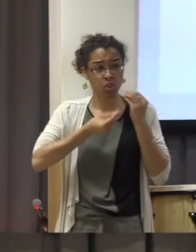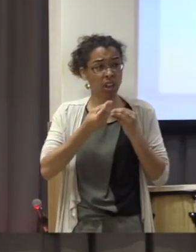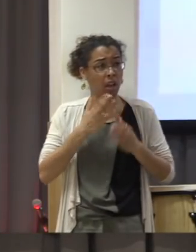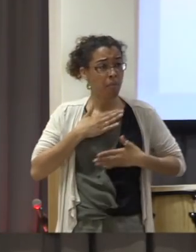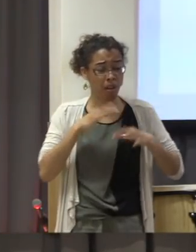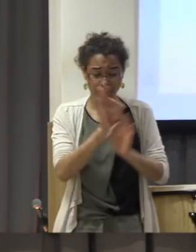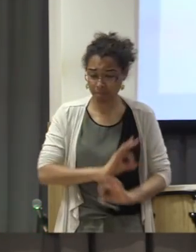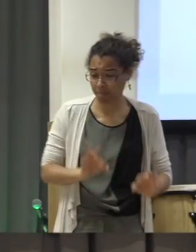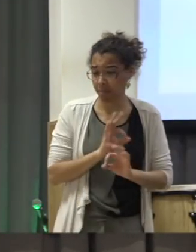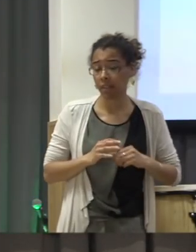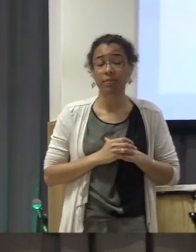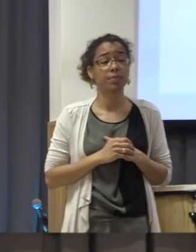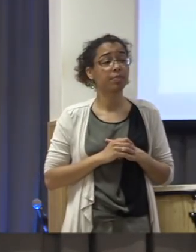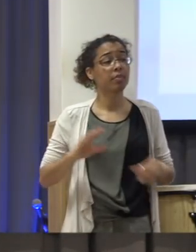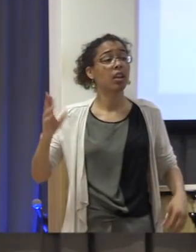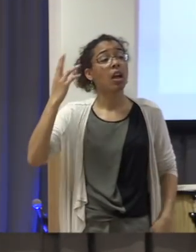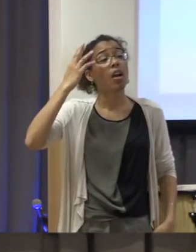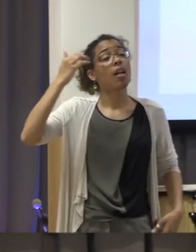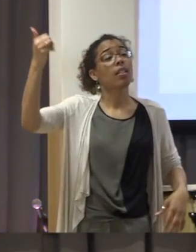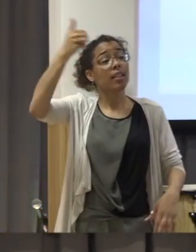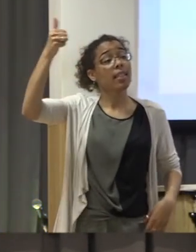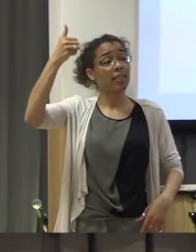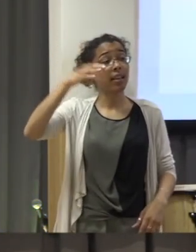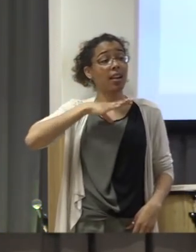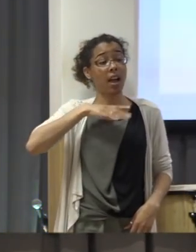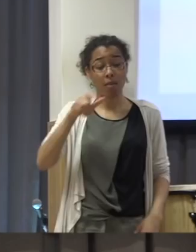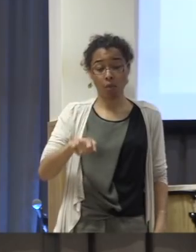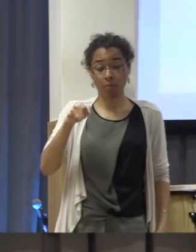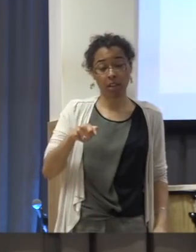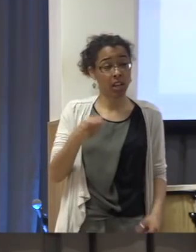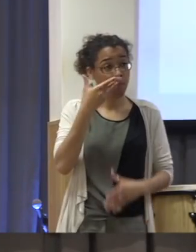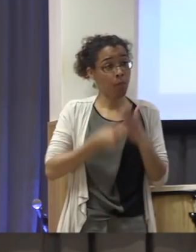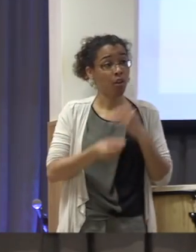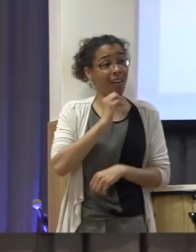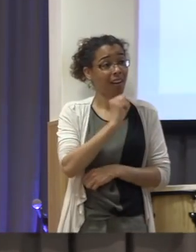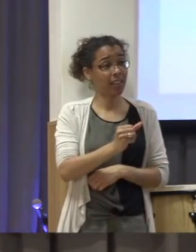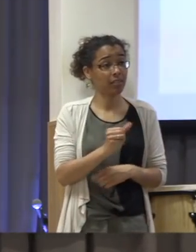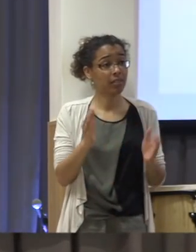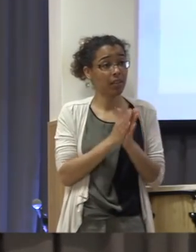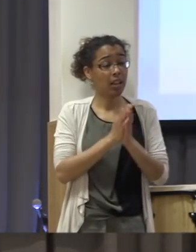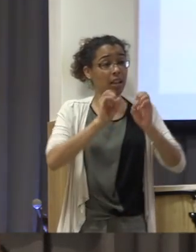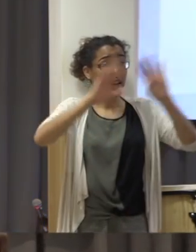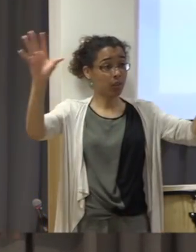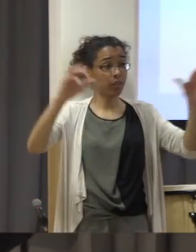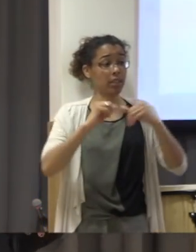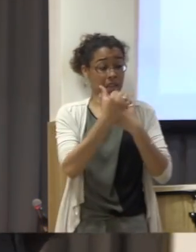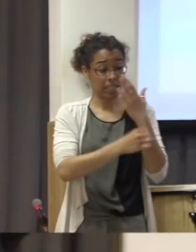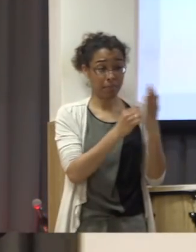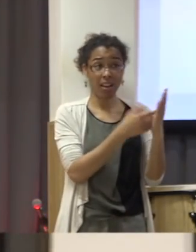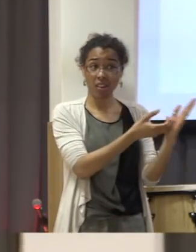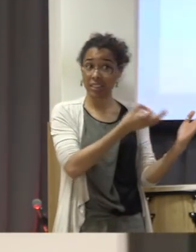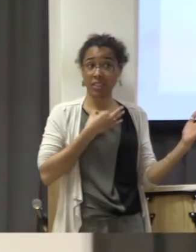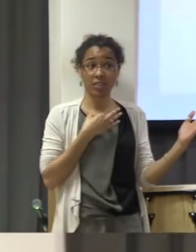rien. L'Éternel est mon berger. Je ne manquerai de rien. Alléluia. C'est la parole qui le